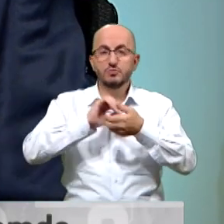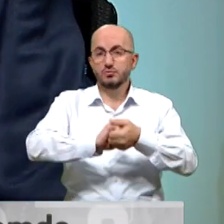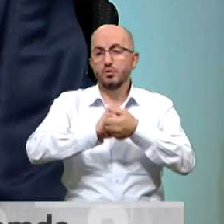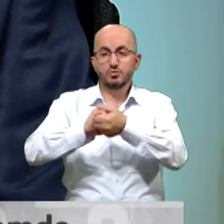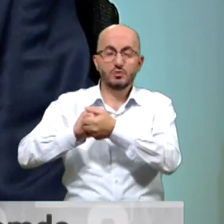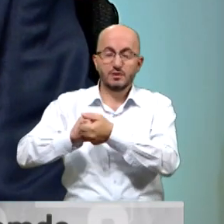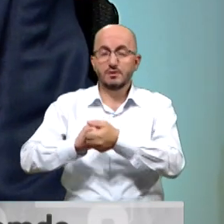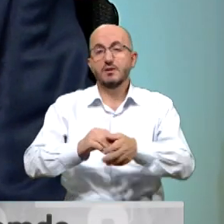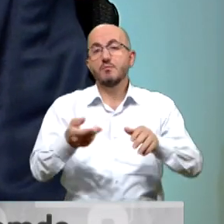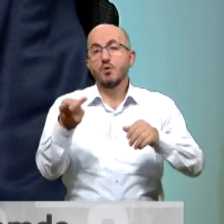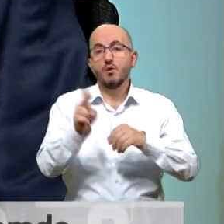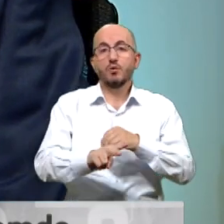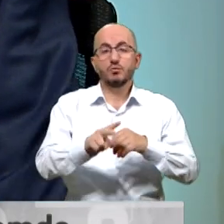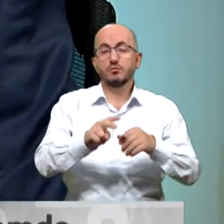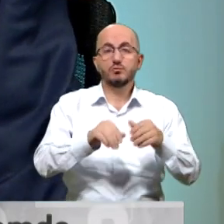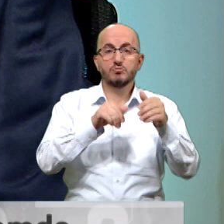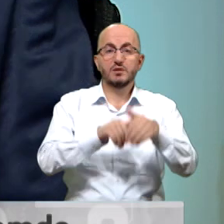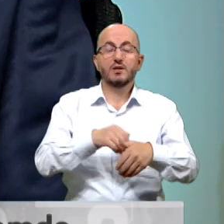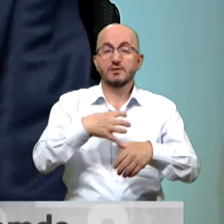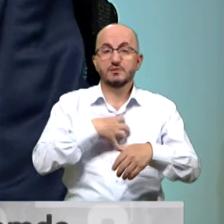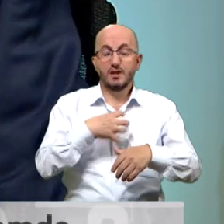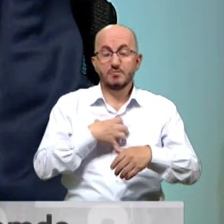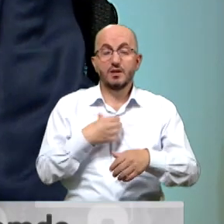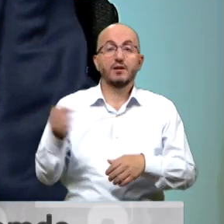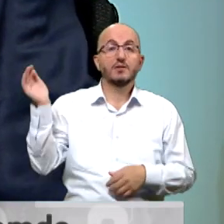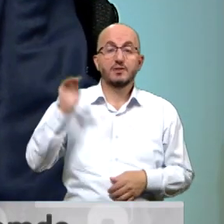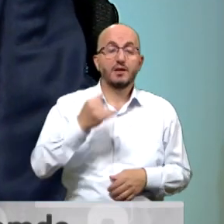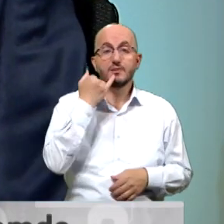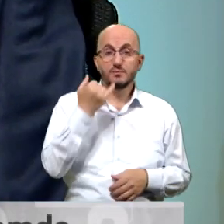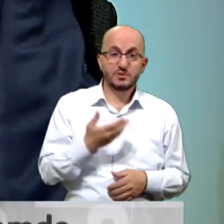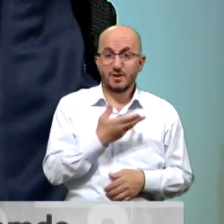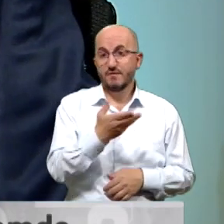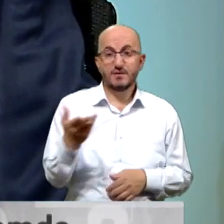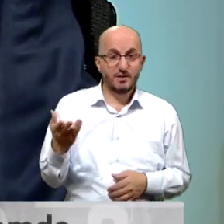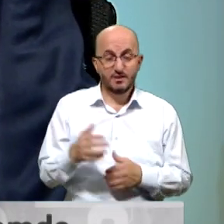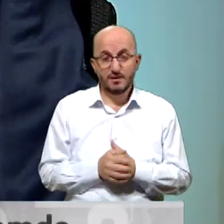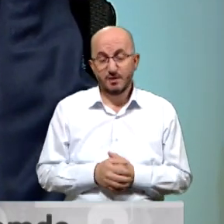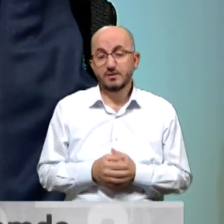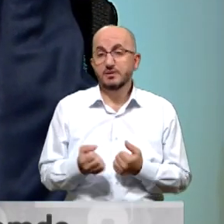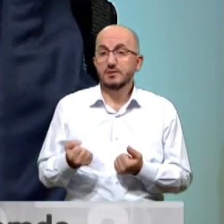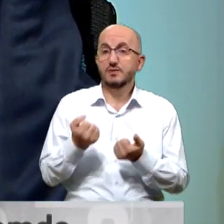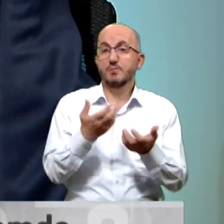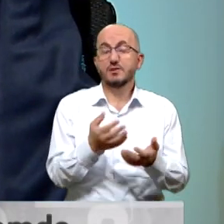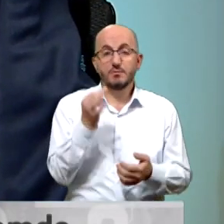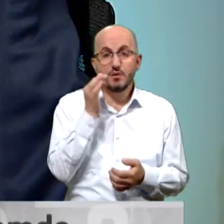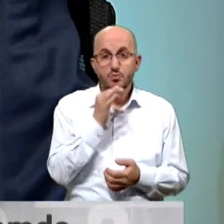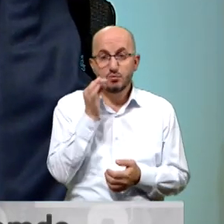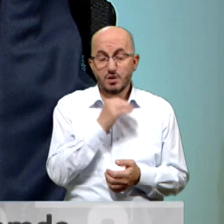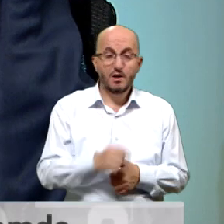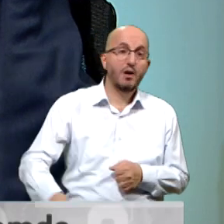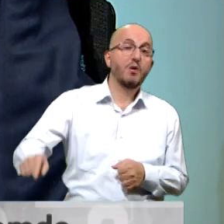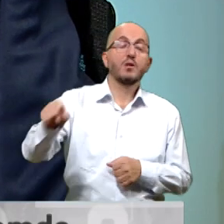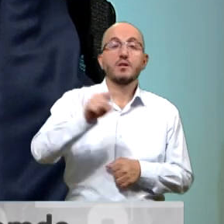hem cenaze sahiplerine belki hem de cenazeye gelen misafirlere ikram edilmek üzere